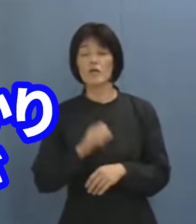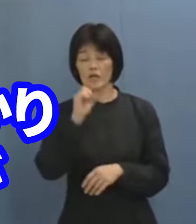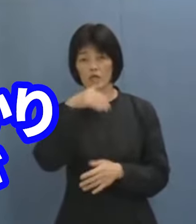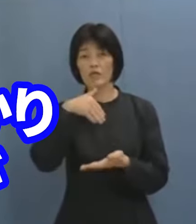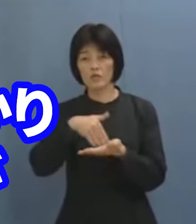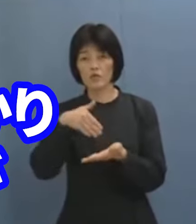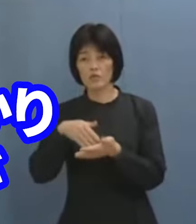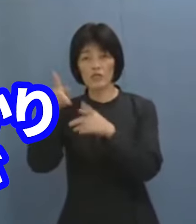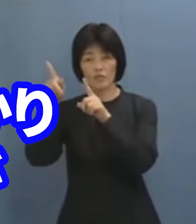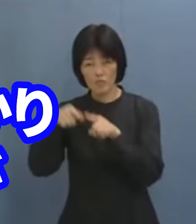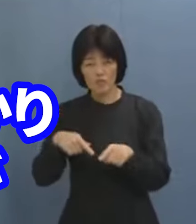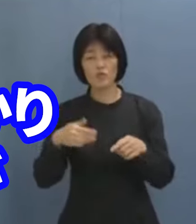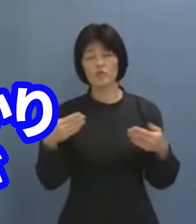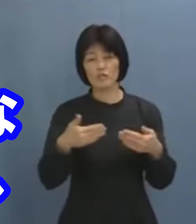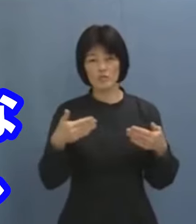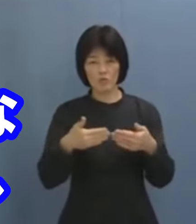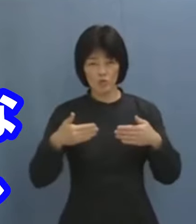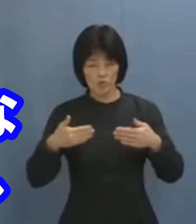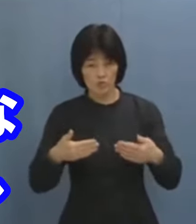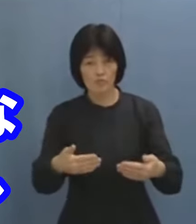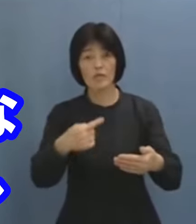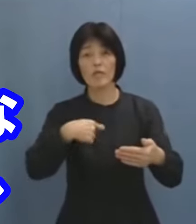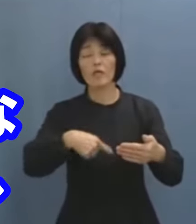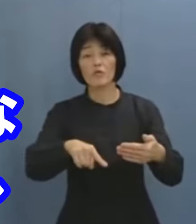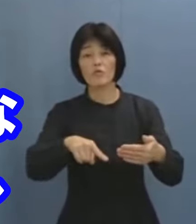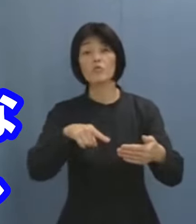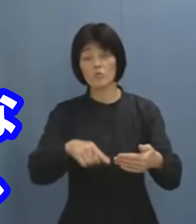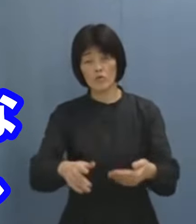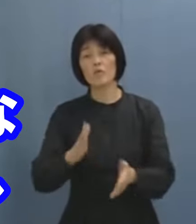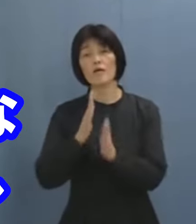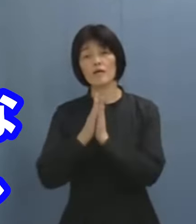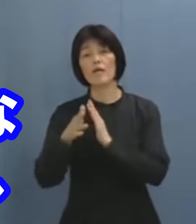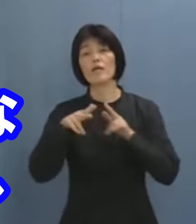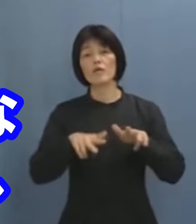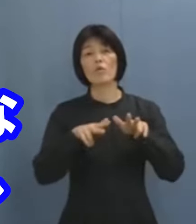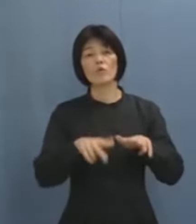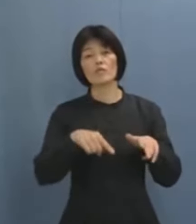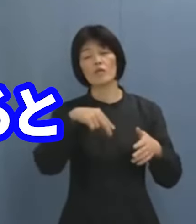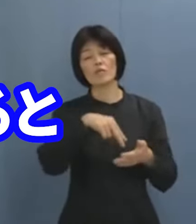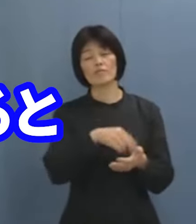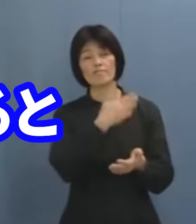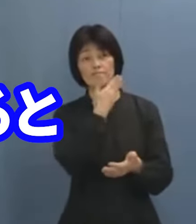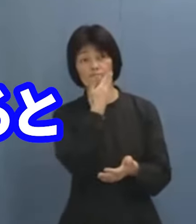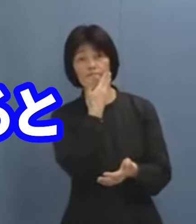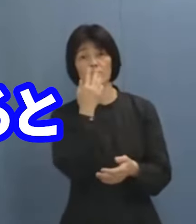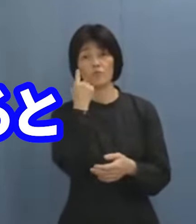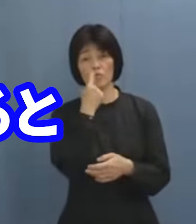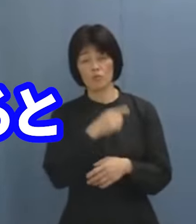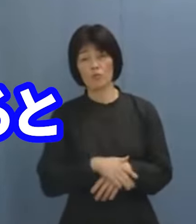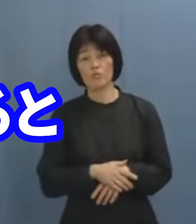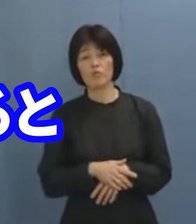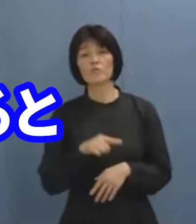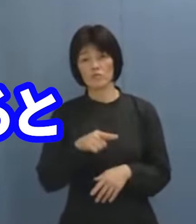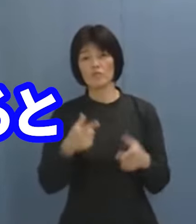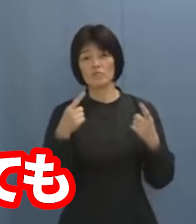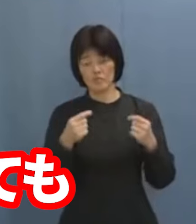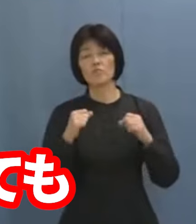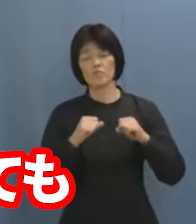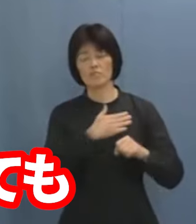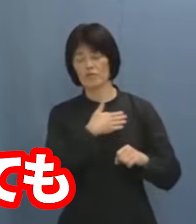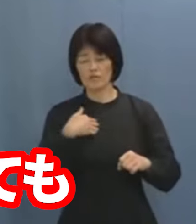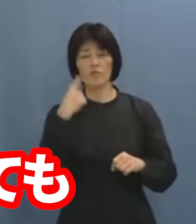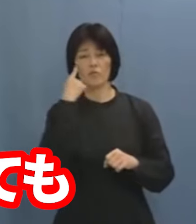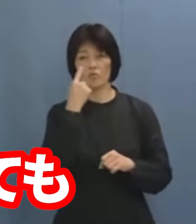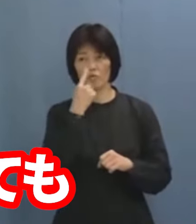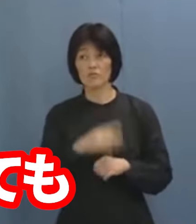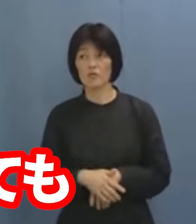とかそういったものをしっかりやっていくというのが県の行政として大事なところだと思いますし、そこは私はしっかりやれていると思っています。 ご自